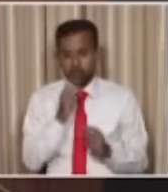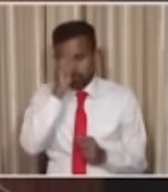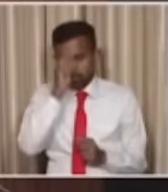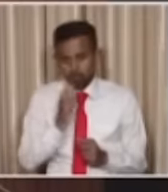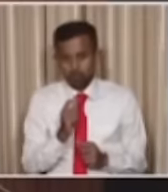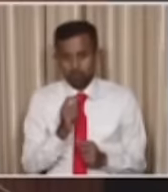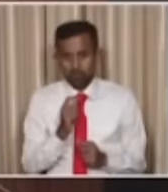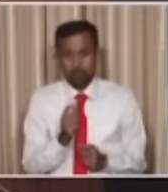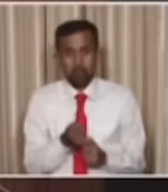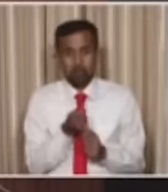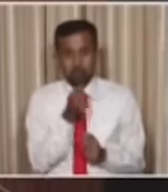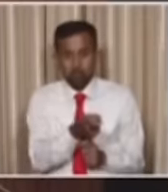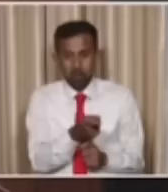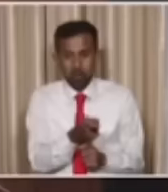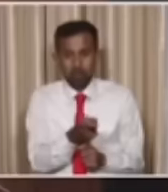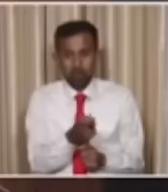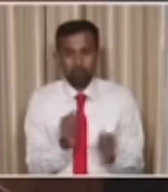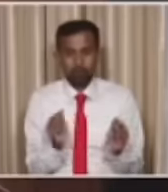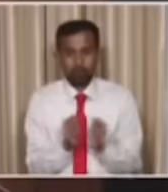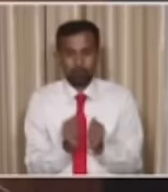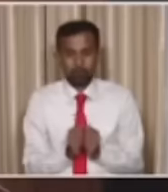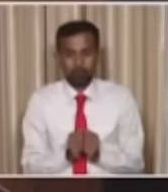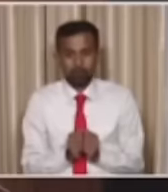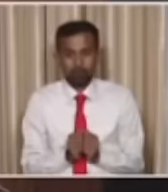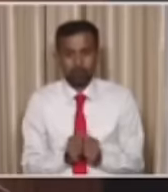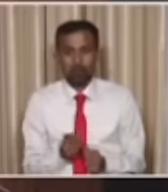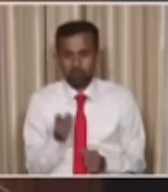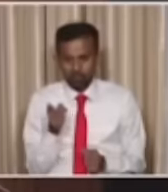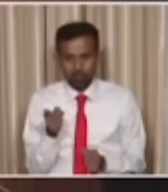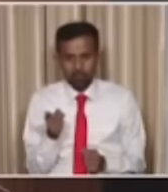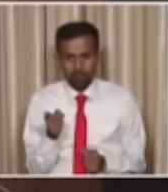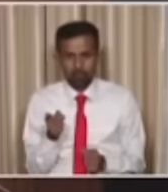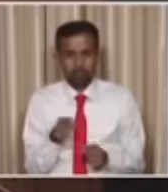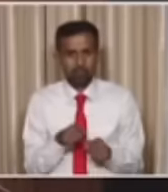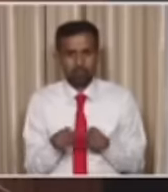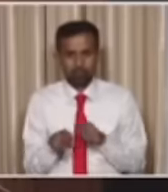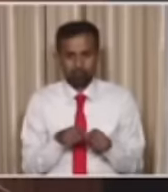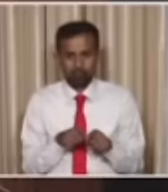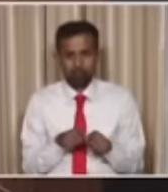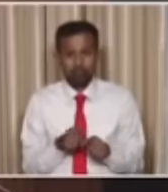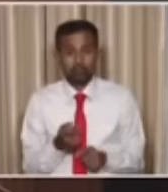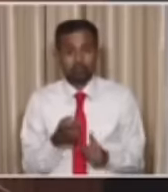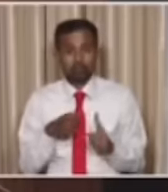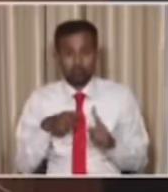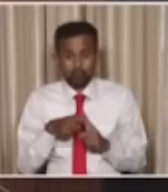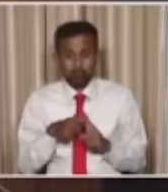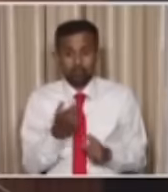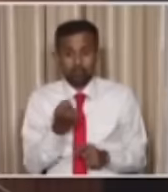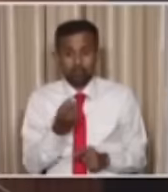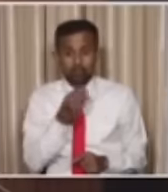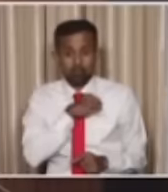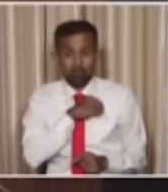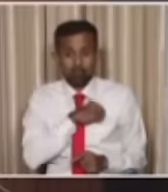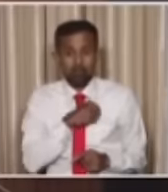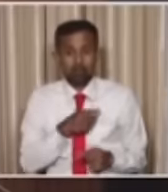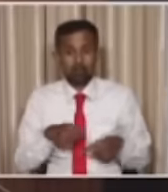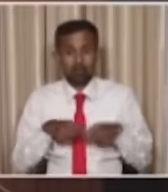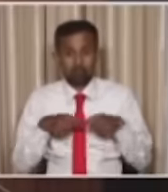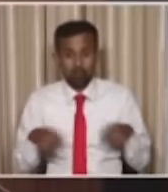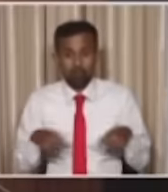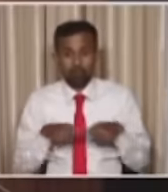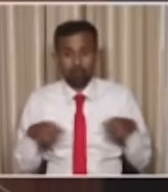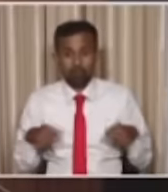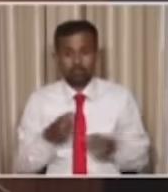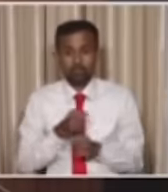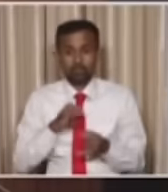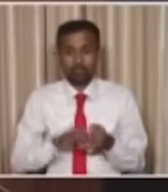ඒ පඩියට නඩියට වැඩ කරන තත්ත්වය නිර්මාණය වෙනවද? අද එහෙම තත්ත්වයක් එහෙම කෝටි ගණන් මුදල් වෙන් කරනකොට වීදම් කරනකොට